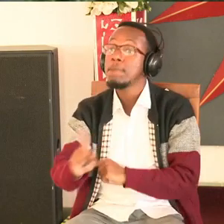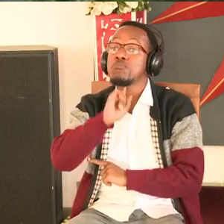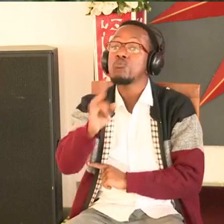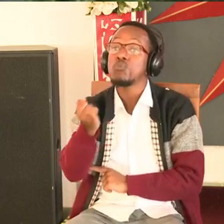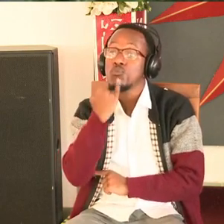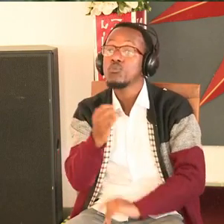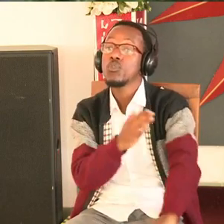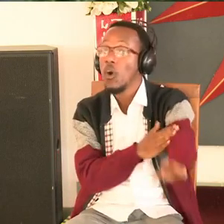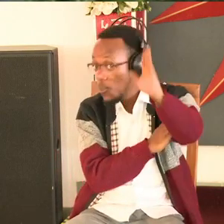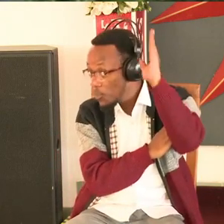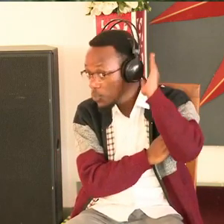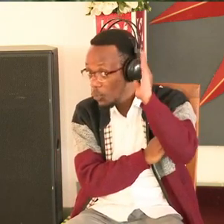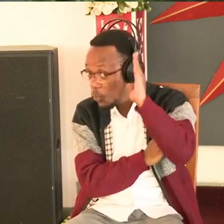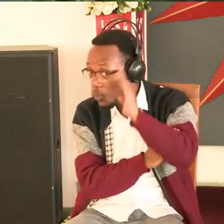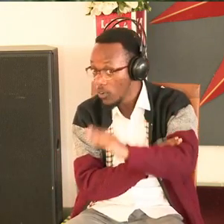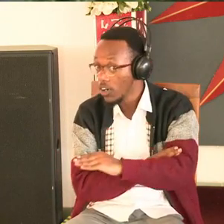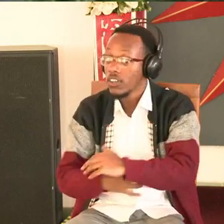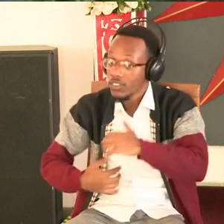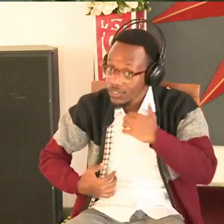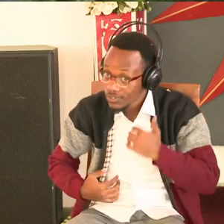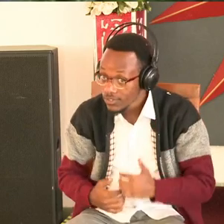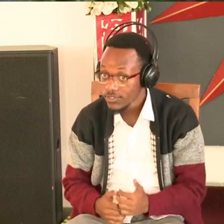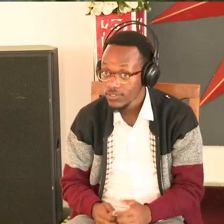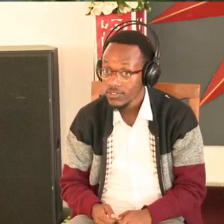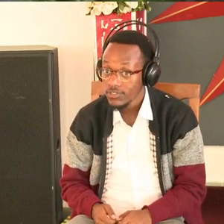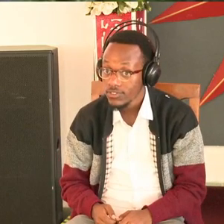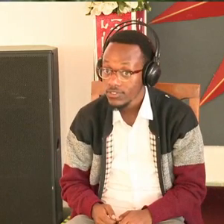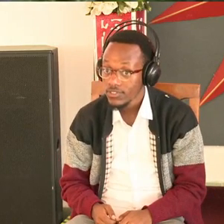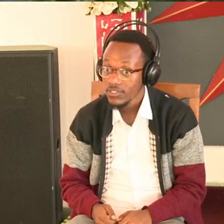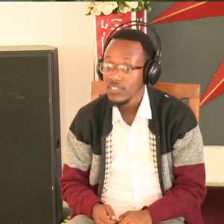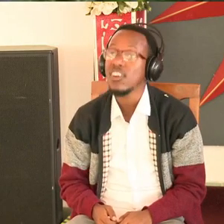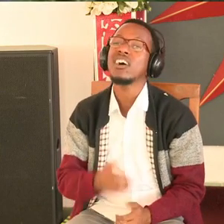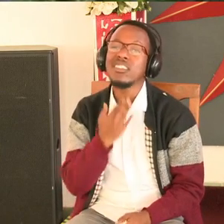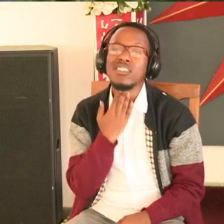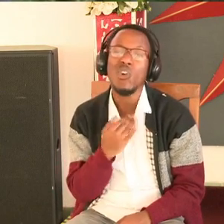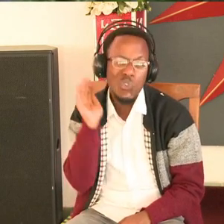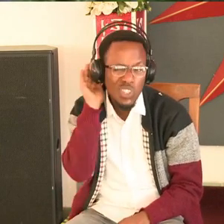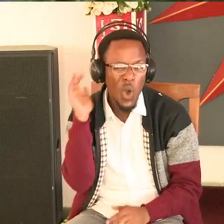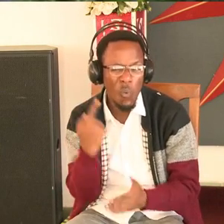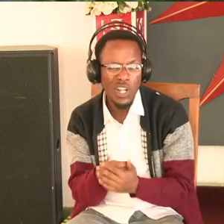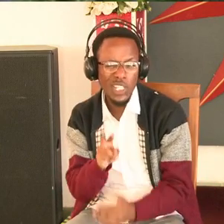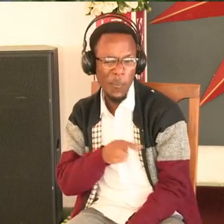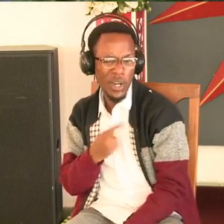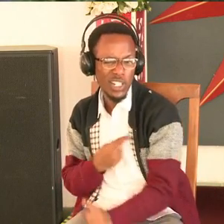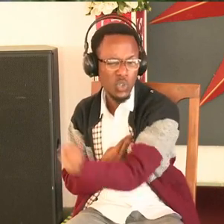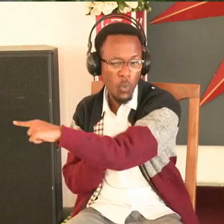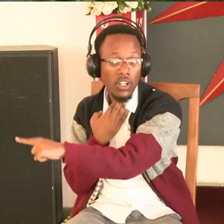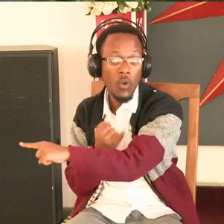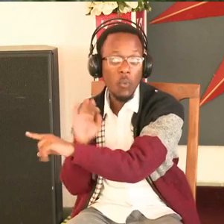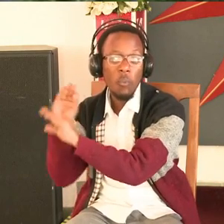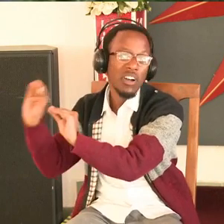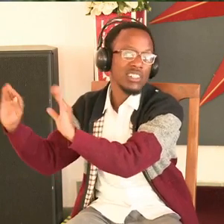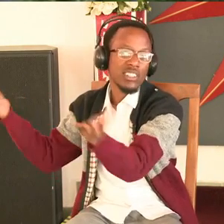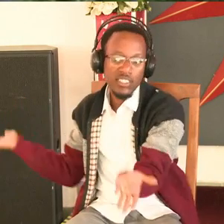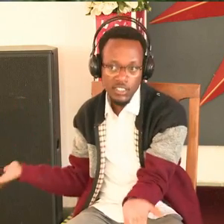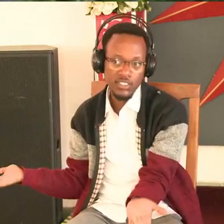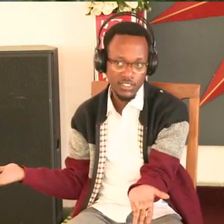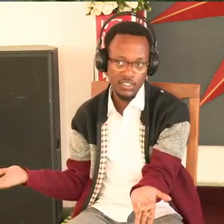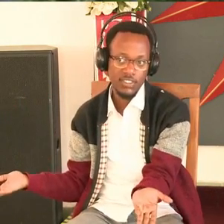ce qui est enseigné dans cette église yabashaka kumva ibyo ayo madini yose yigisha akavuga